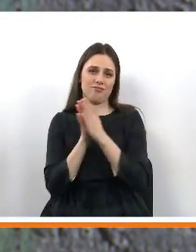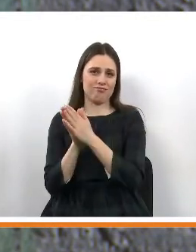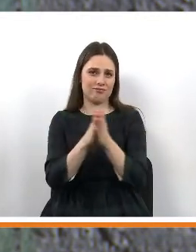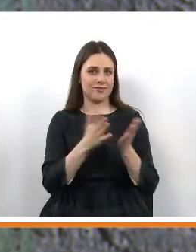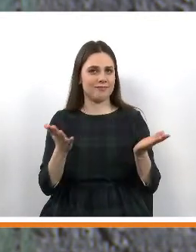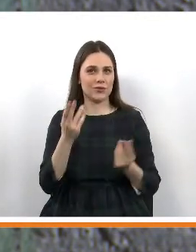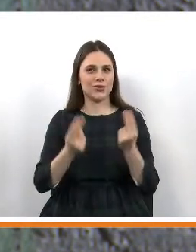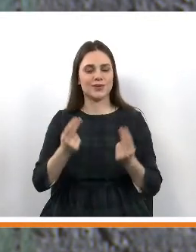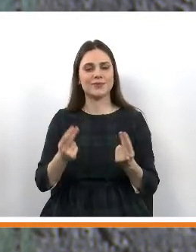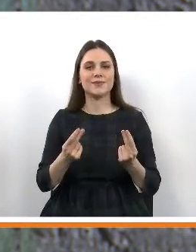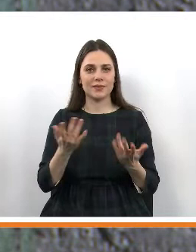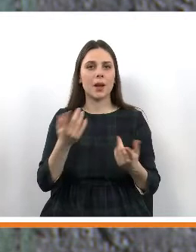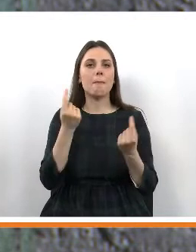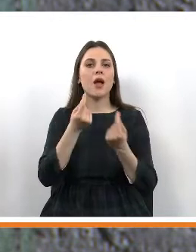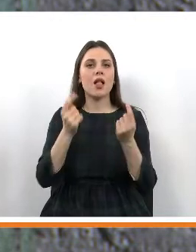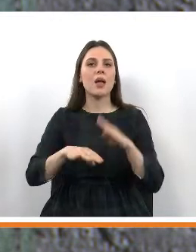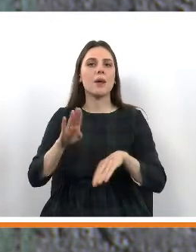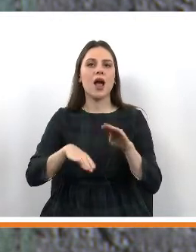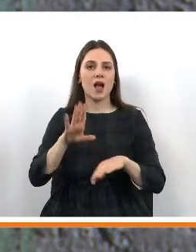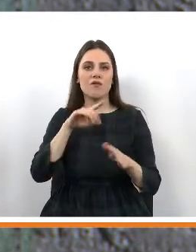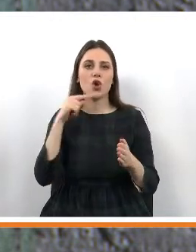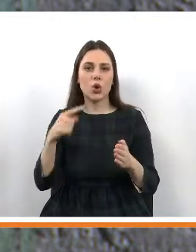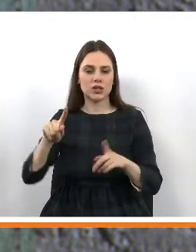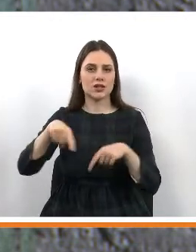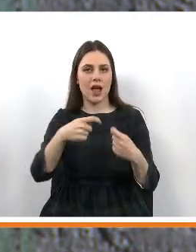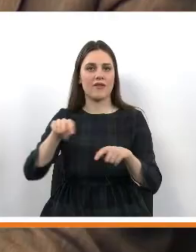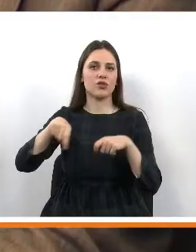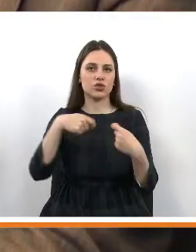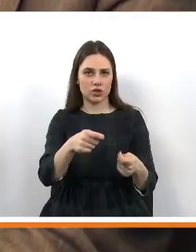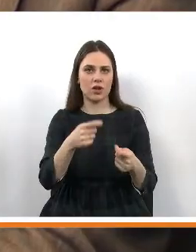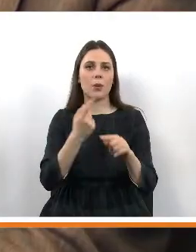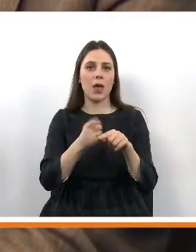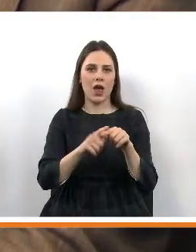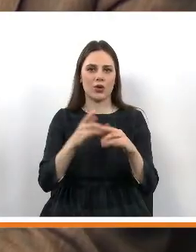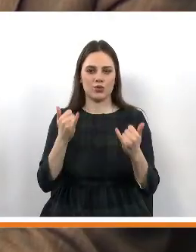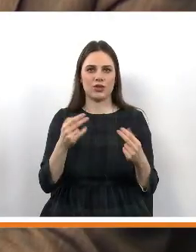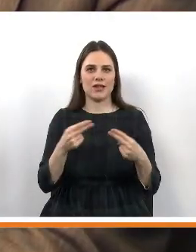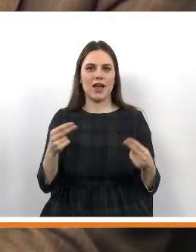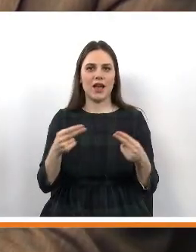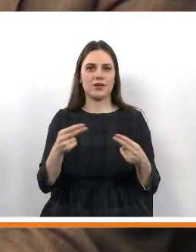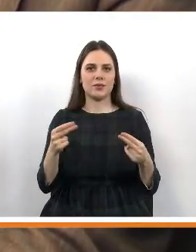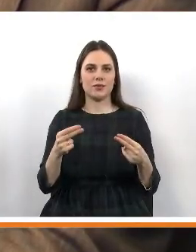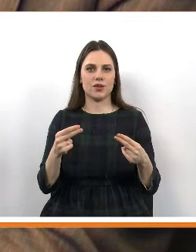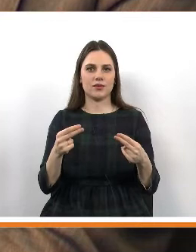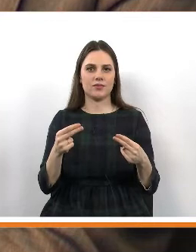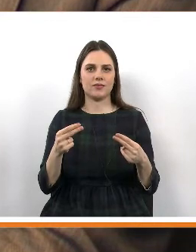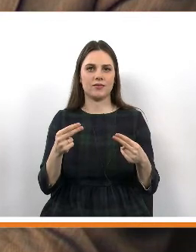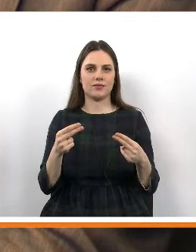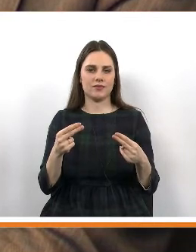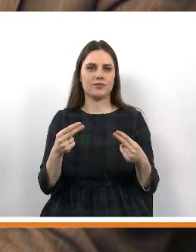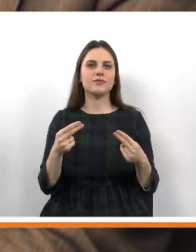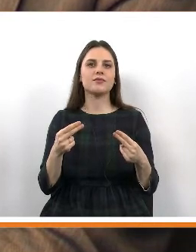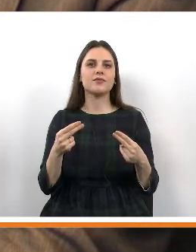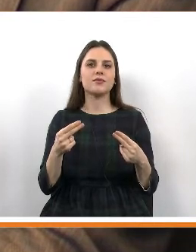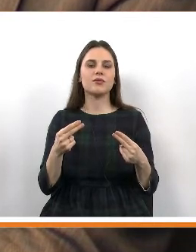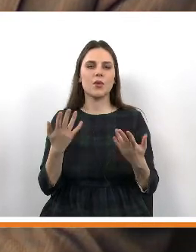кстати, мало практики в России завещаний, поэтому вот эта тема, которая у нас еще даже так вот практических